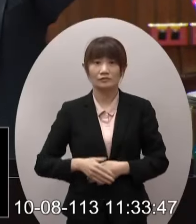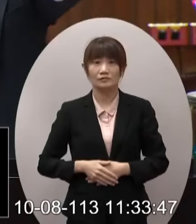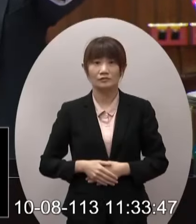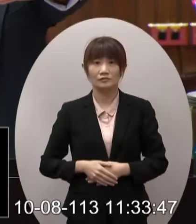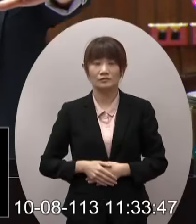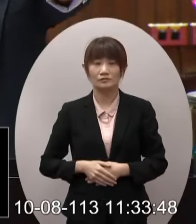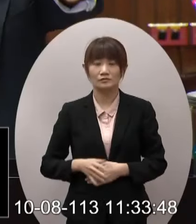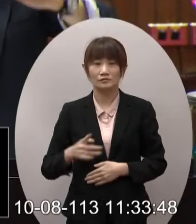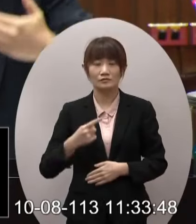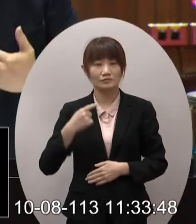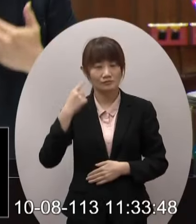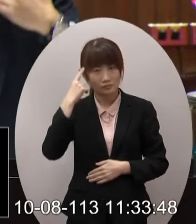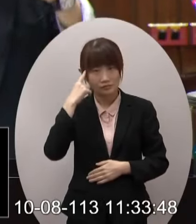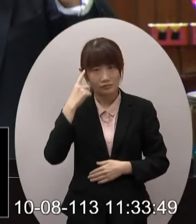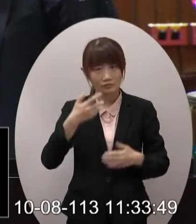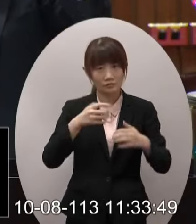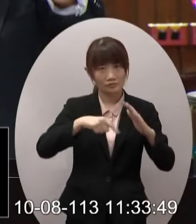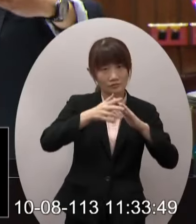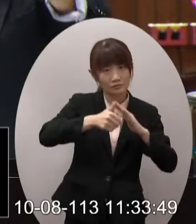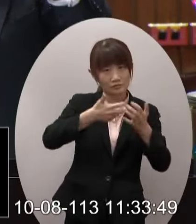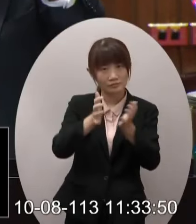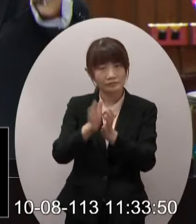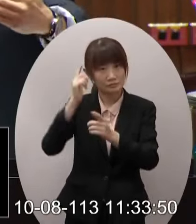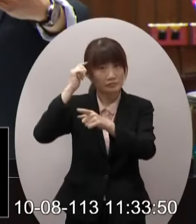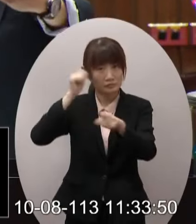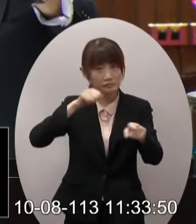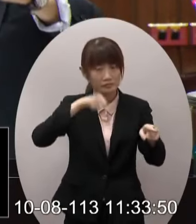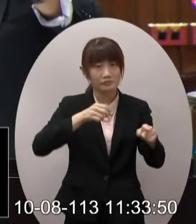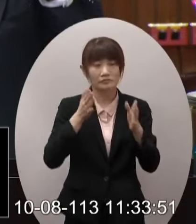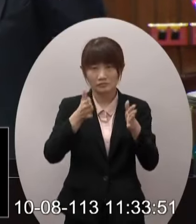得部长的首肯，部长也为了这个